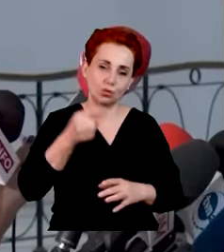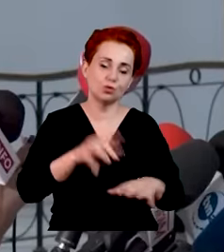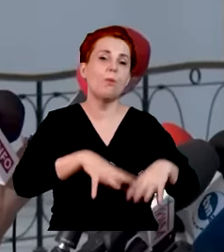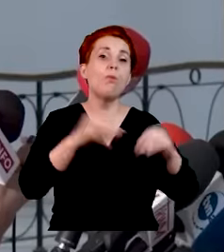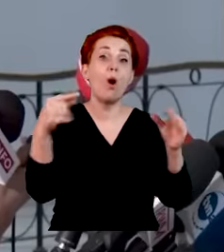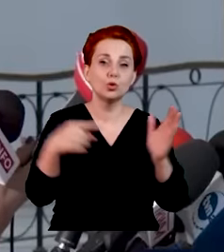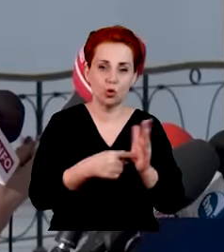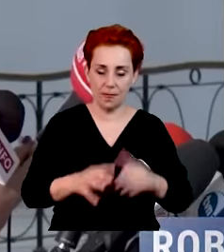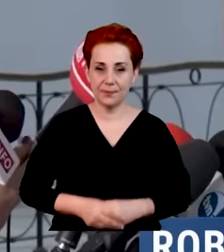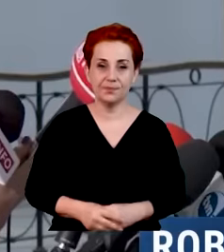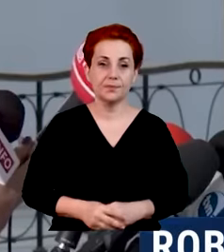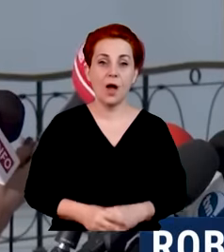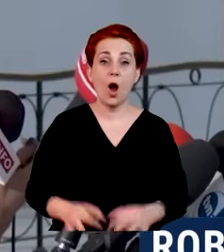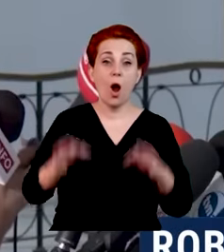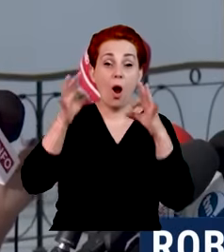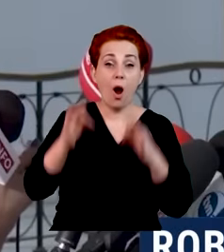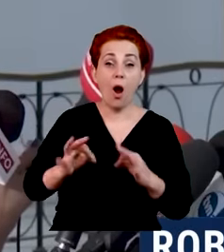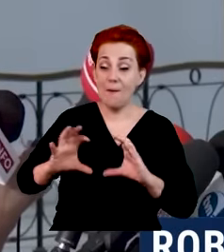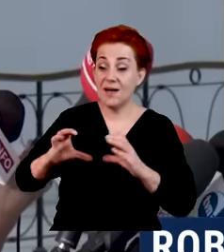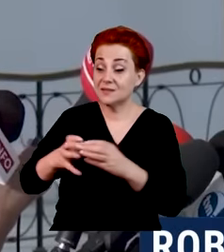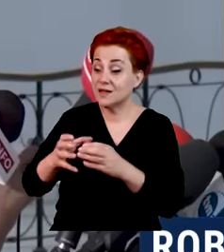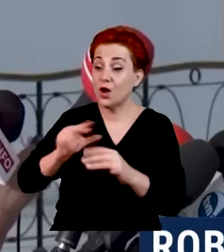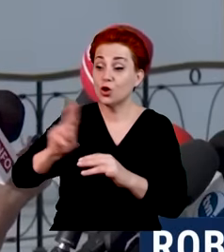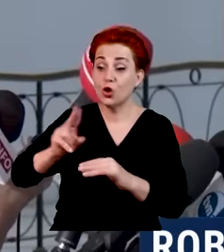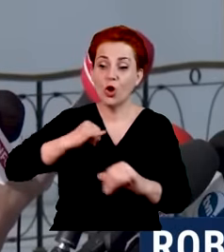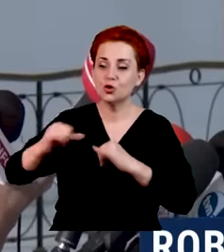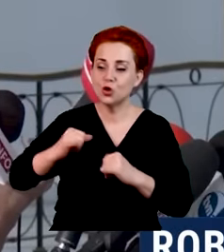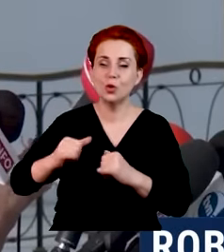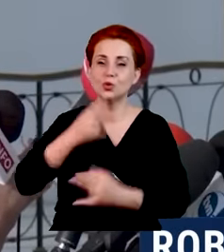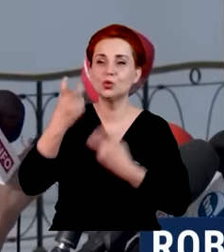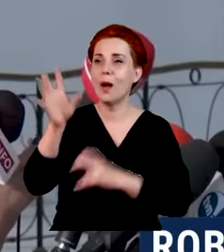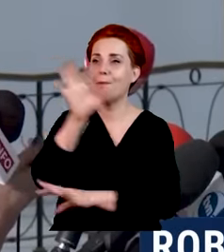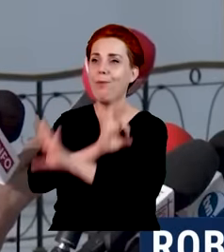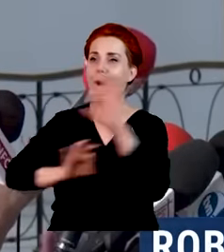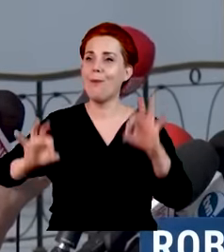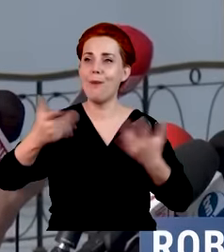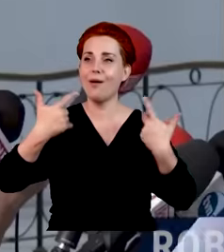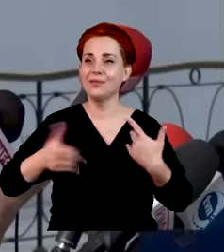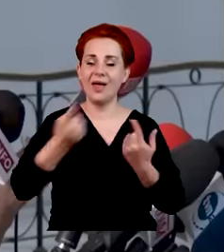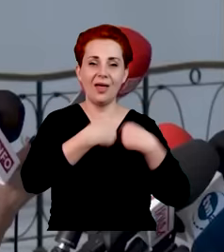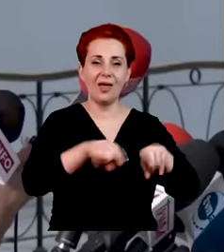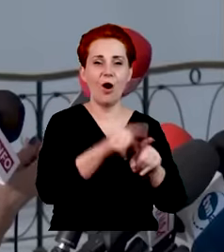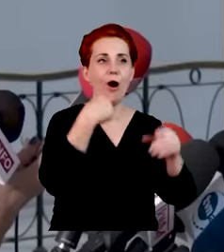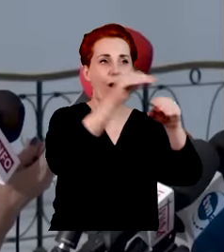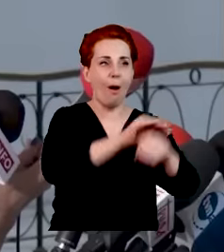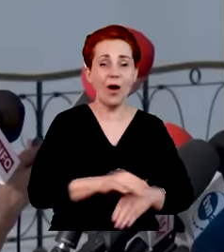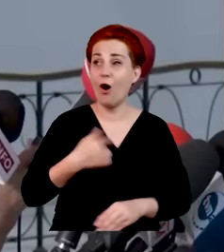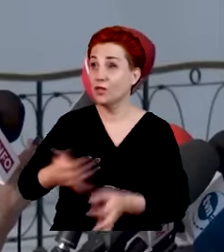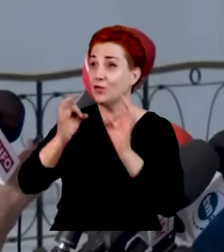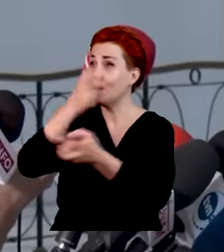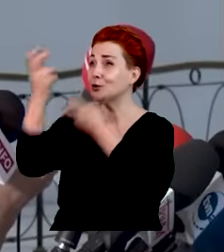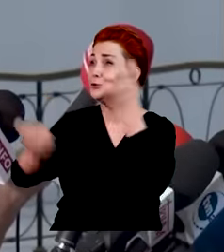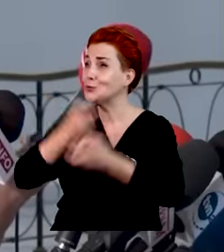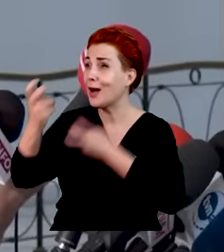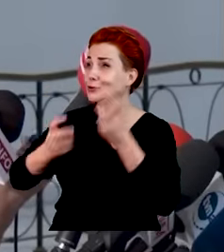ta obecna ekipa szuka wymówek żeby nie realizować swoich obietnic Ja mam wrażenie że oni są tak dobrzy w szukaniu wymówek że gdyby był taki